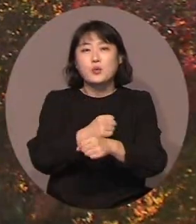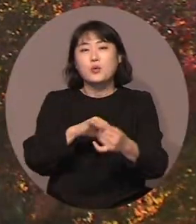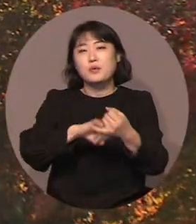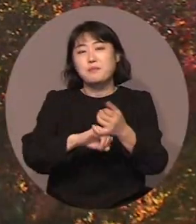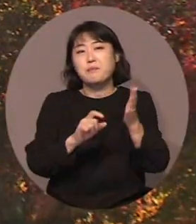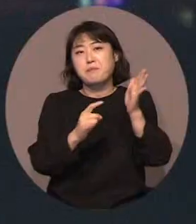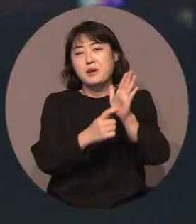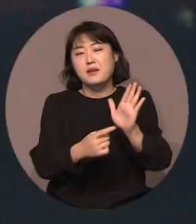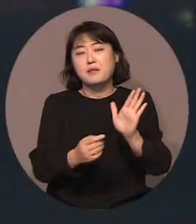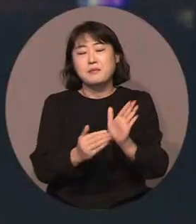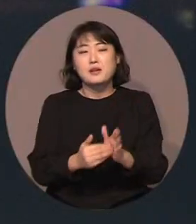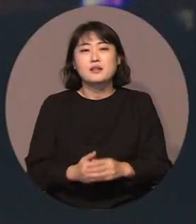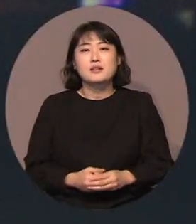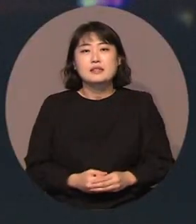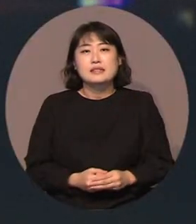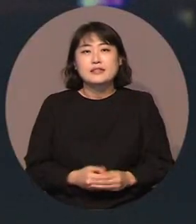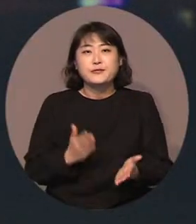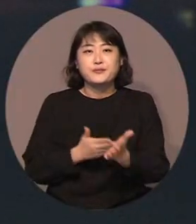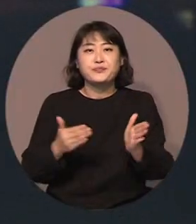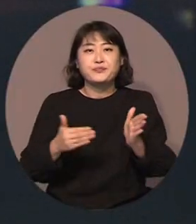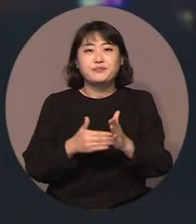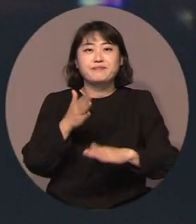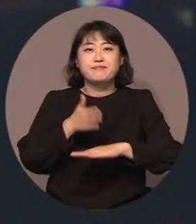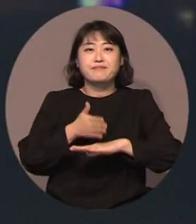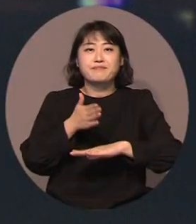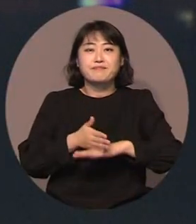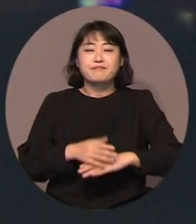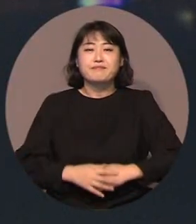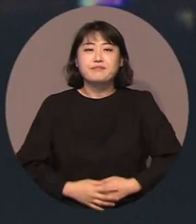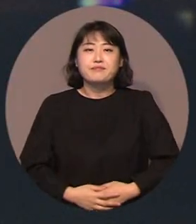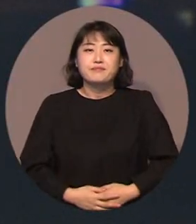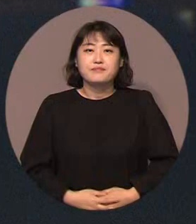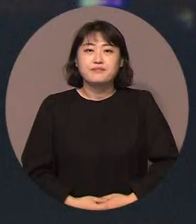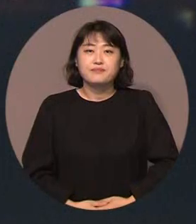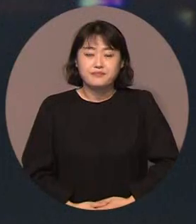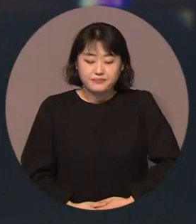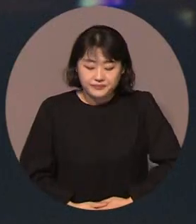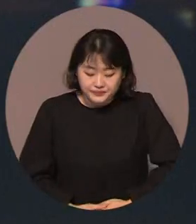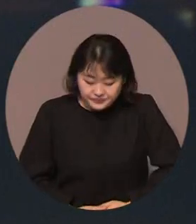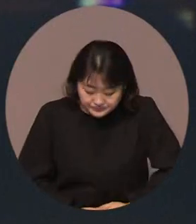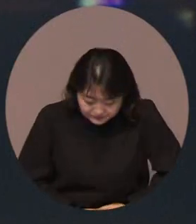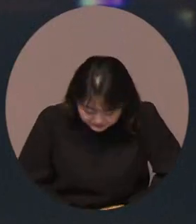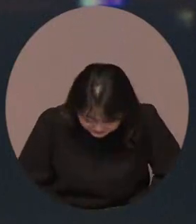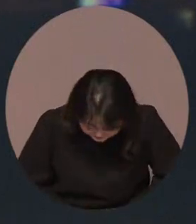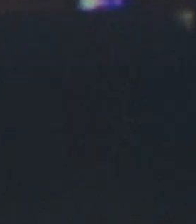했습니다. 지금까지 대전이었습니다. 시청해주신 여러분 고맙습니다.